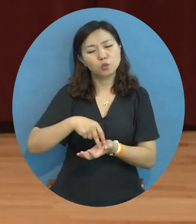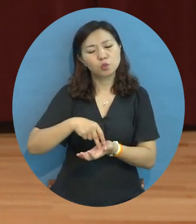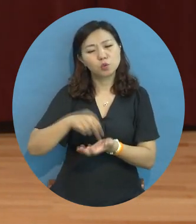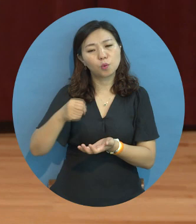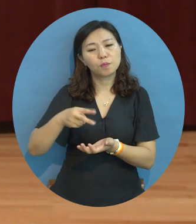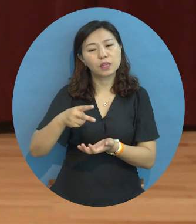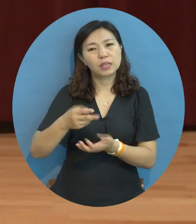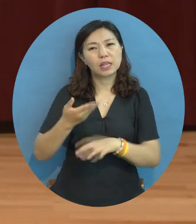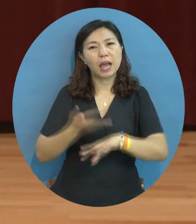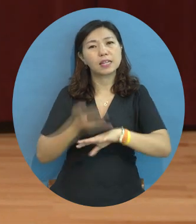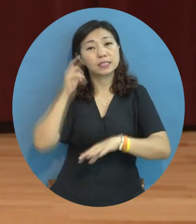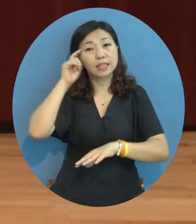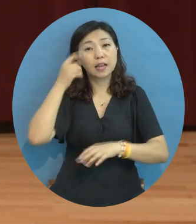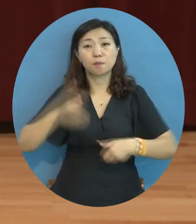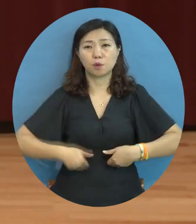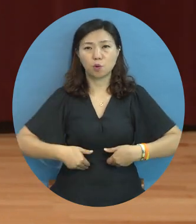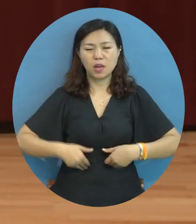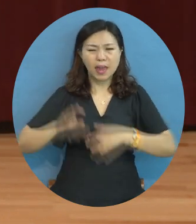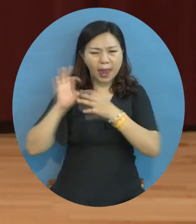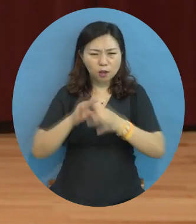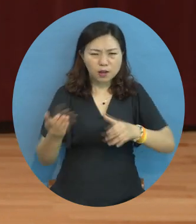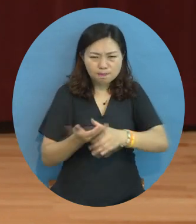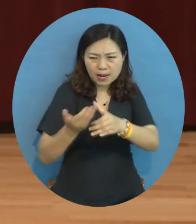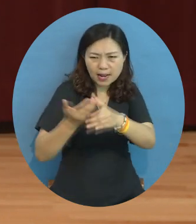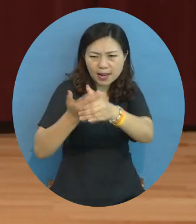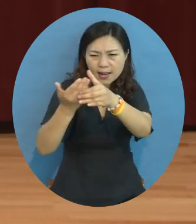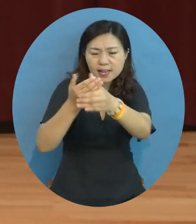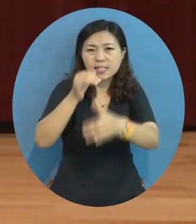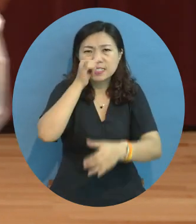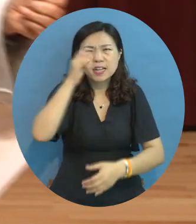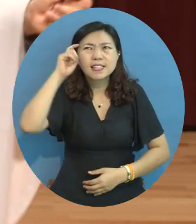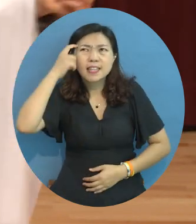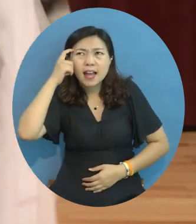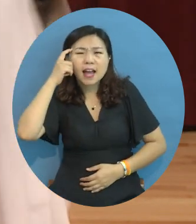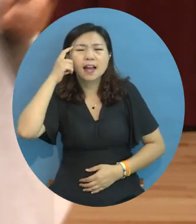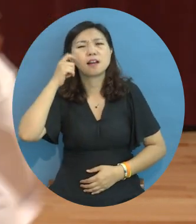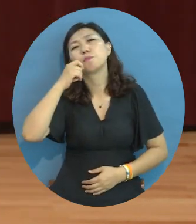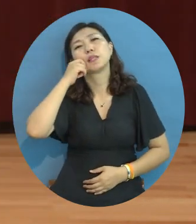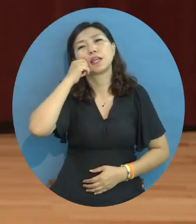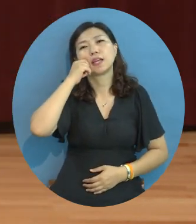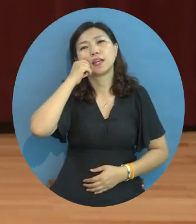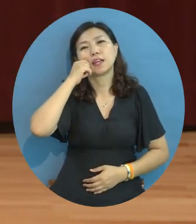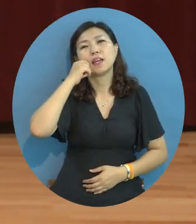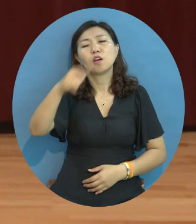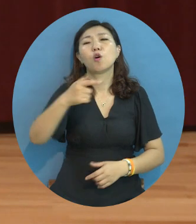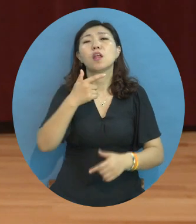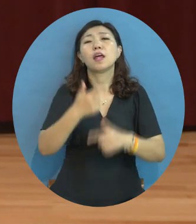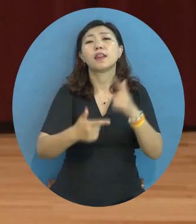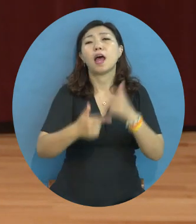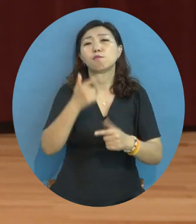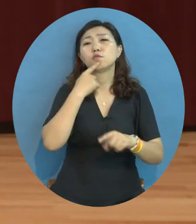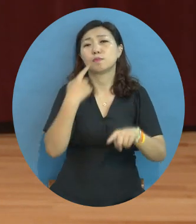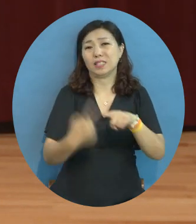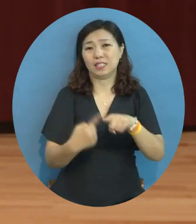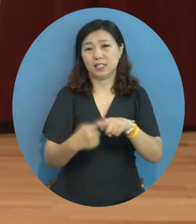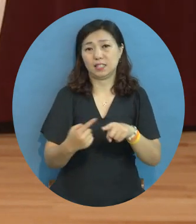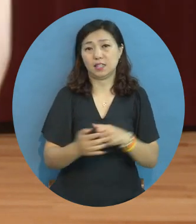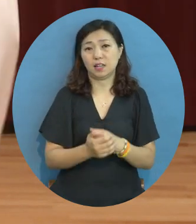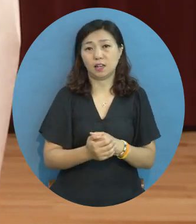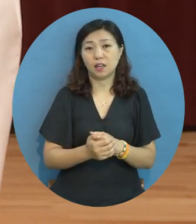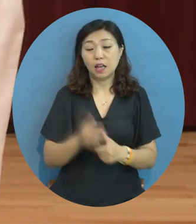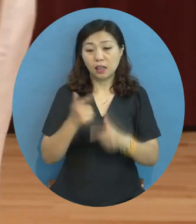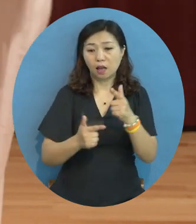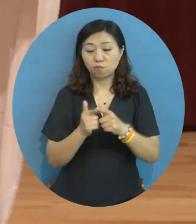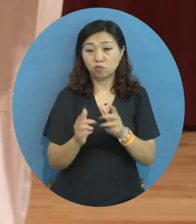돼요. 계속 앞으로 간다. 좋아진다. 이거는 식물이 클 때도 그럴 수 없습니다. 어느